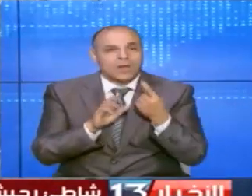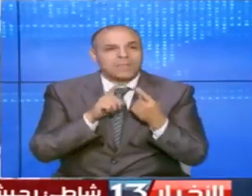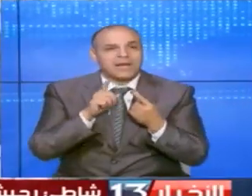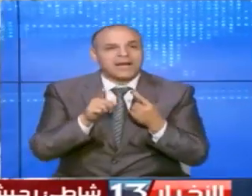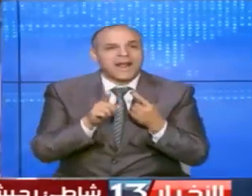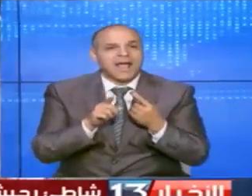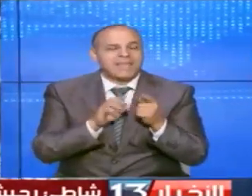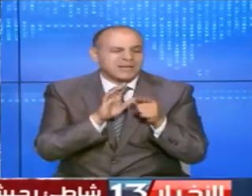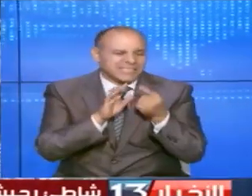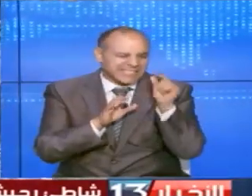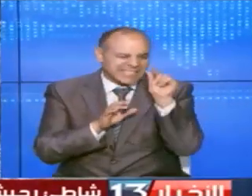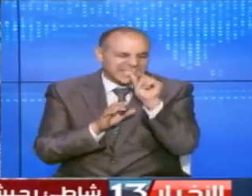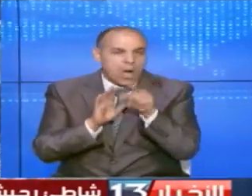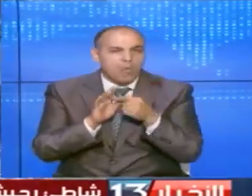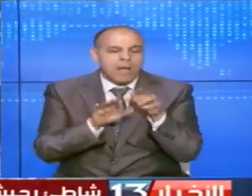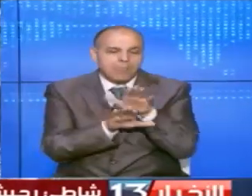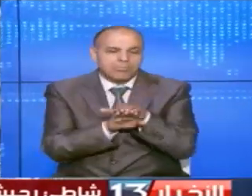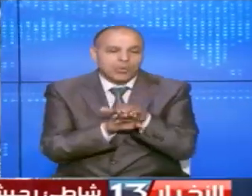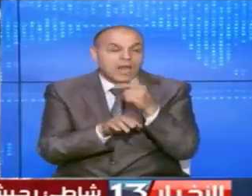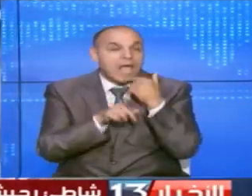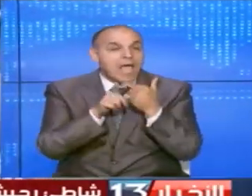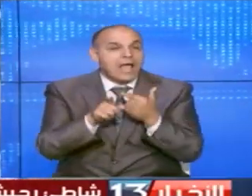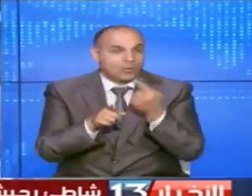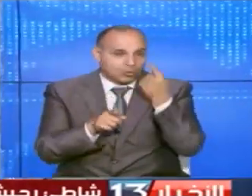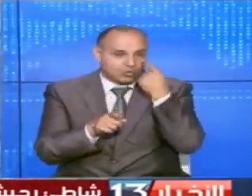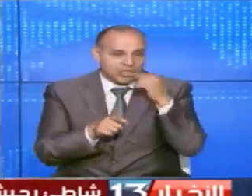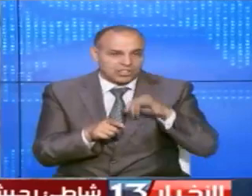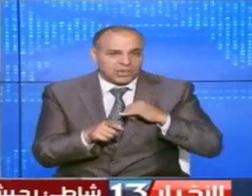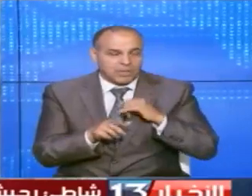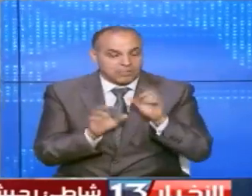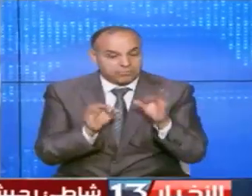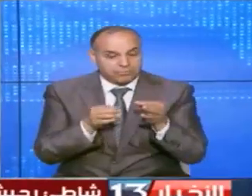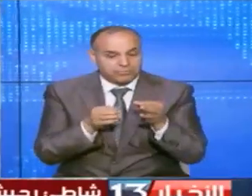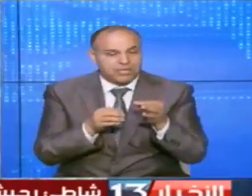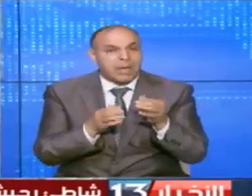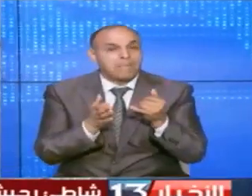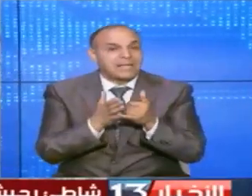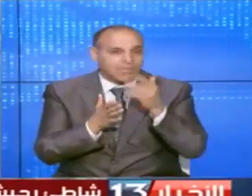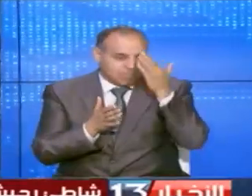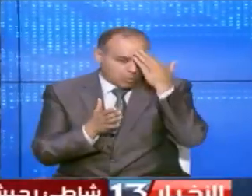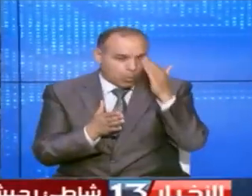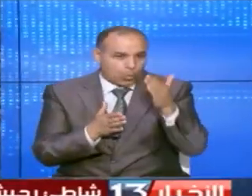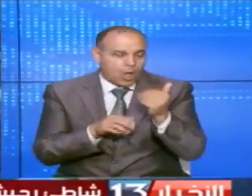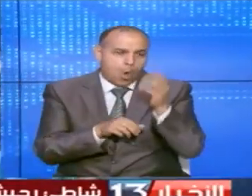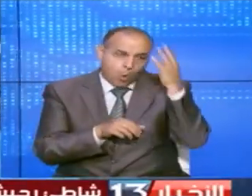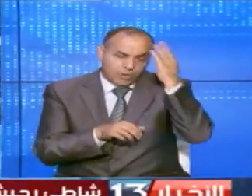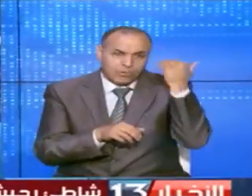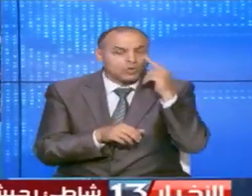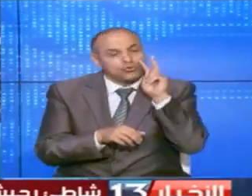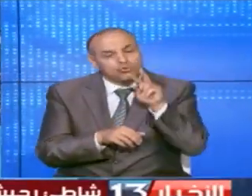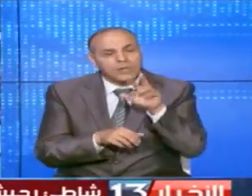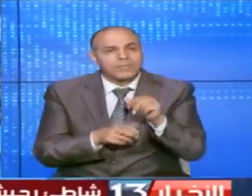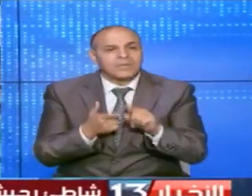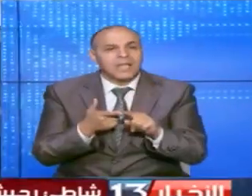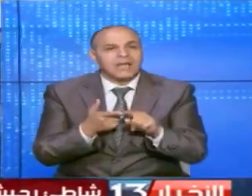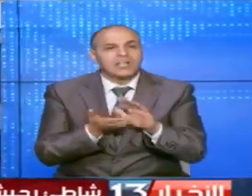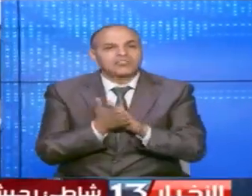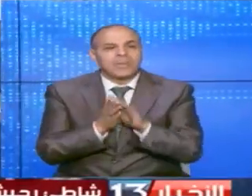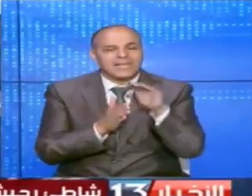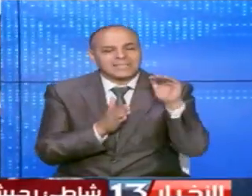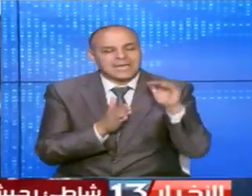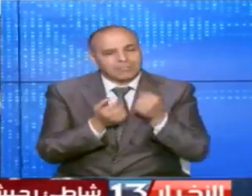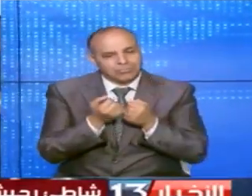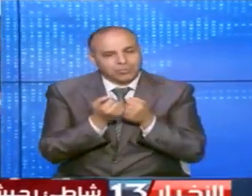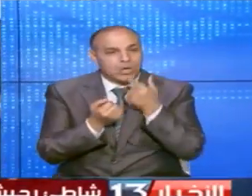الفصيله النادره من السلاح بعد ان اعطى عليها شابا بمدينه الجيش استبعد ذلك جمعيه ازرقنا